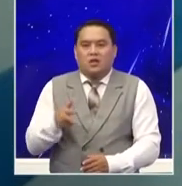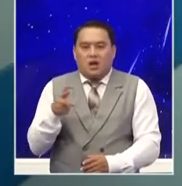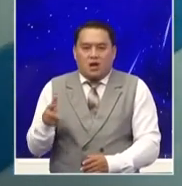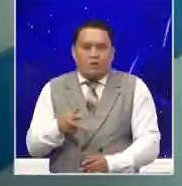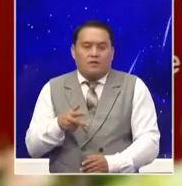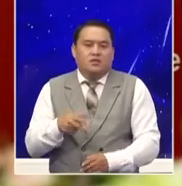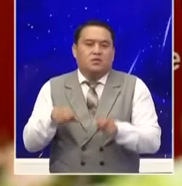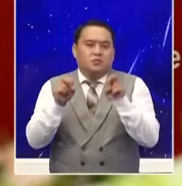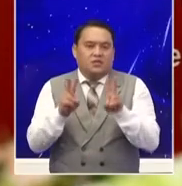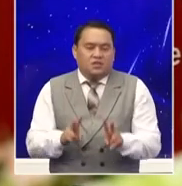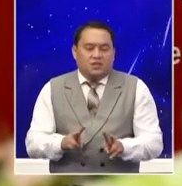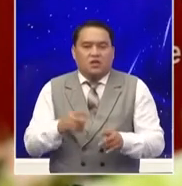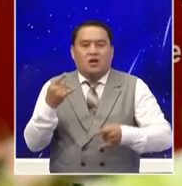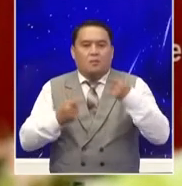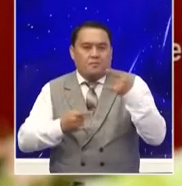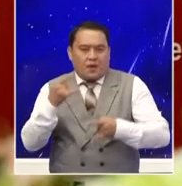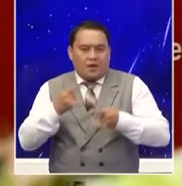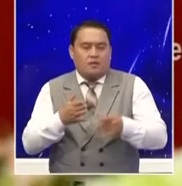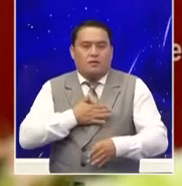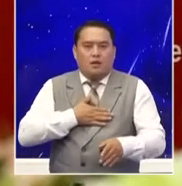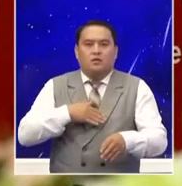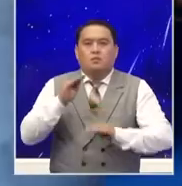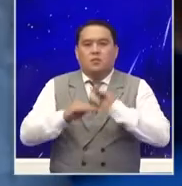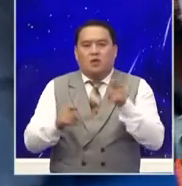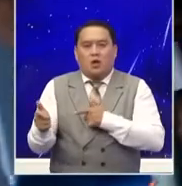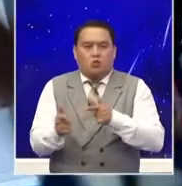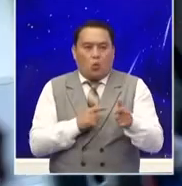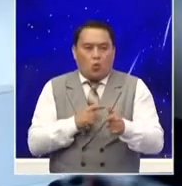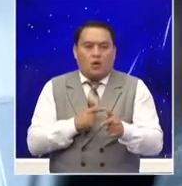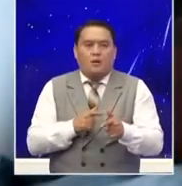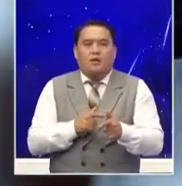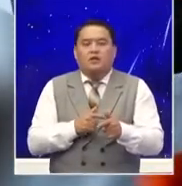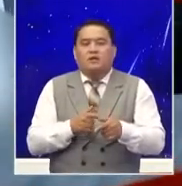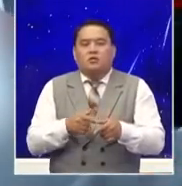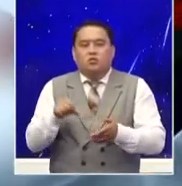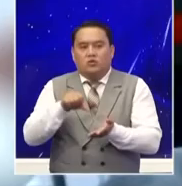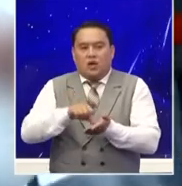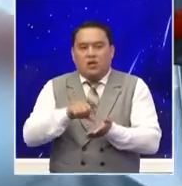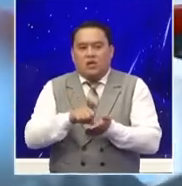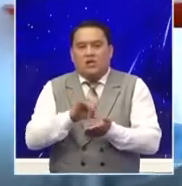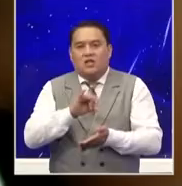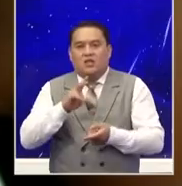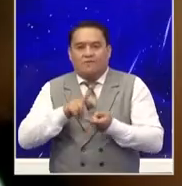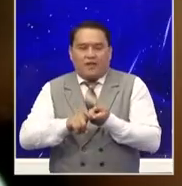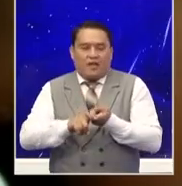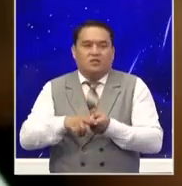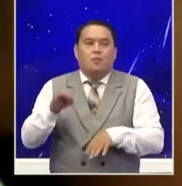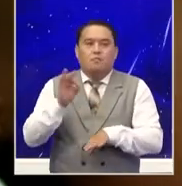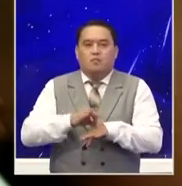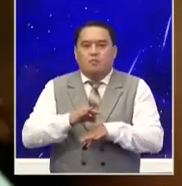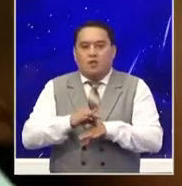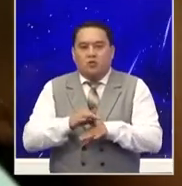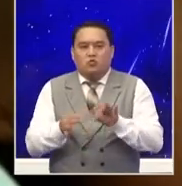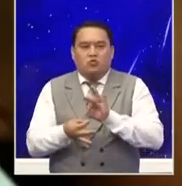ЖТСУ выйдет специальный репортаж, подготовленный нашими корреспондентами. Медики, на передовых сражавшиеся с коварной инфекцией, и пациенты,